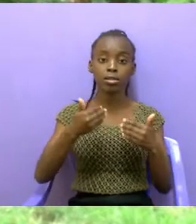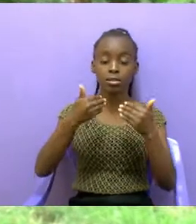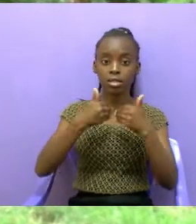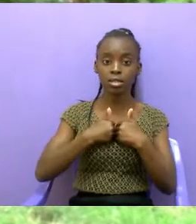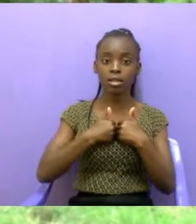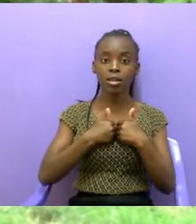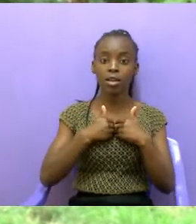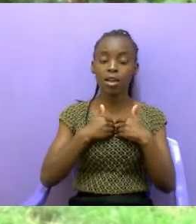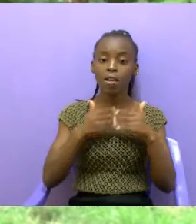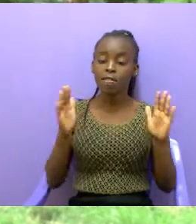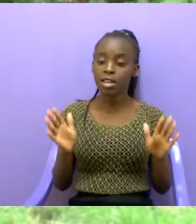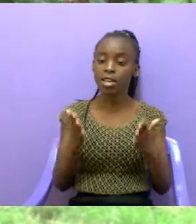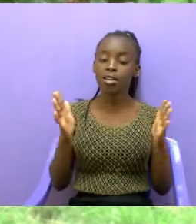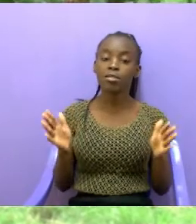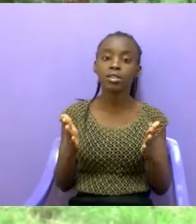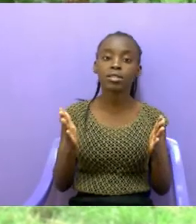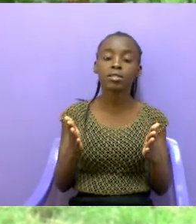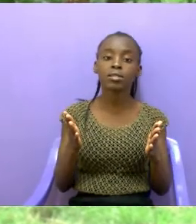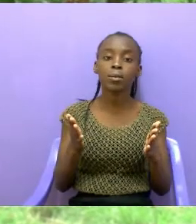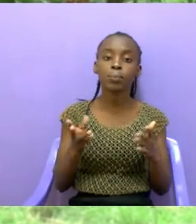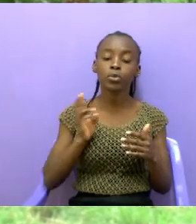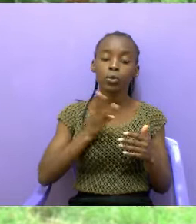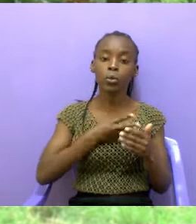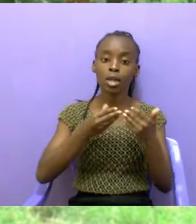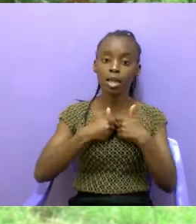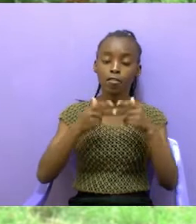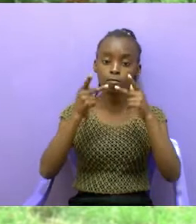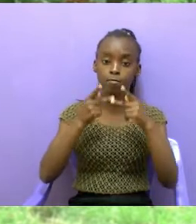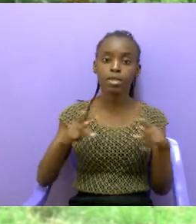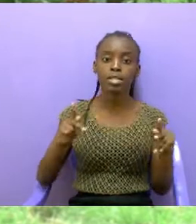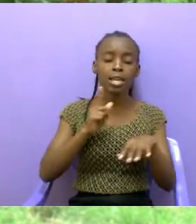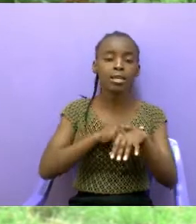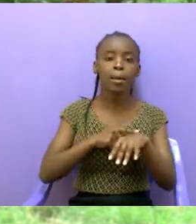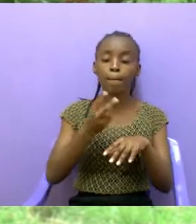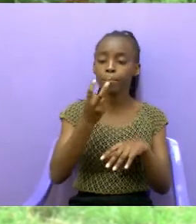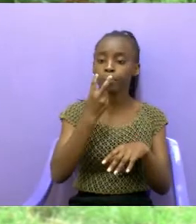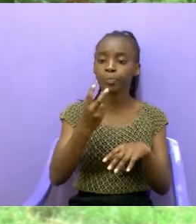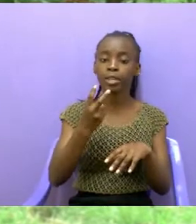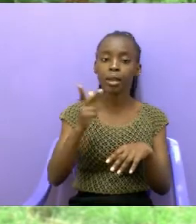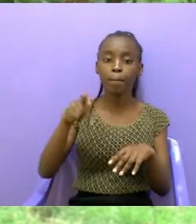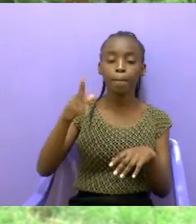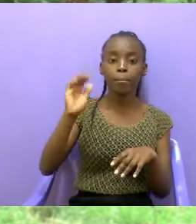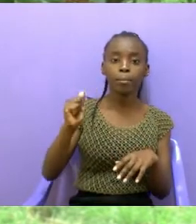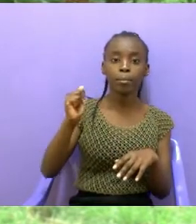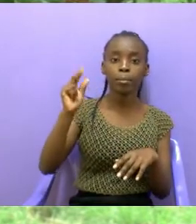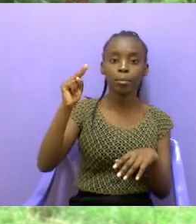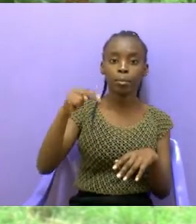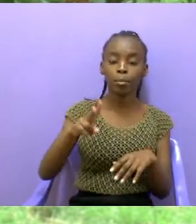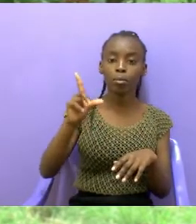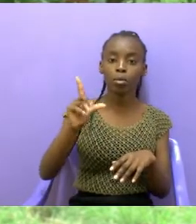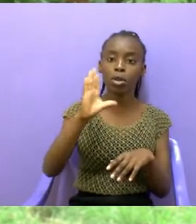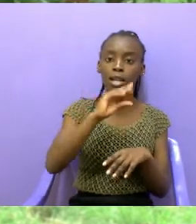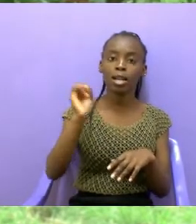nyingi. Mtu wa Mungu, unapoangalia wakati ambapo Paulo, mtumishi wa Mungu, na Silas walikuwa gerezani,